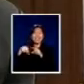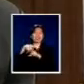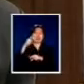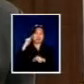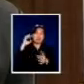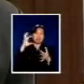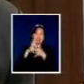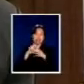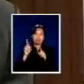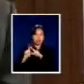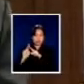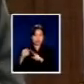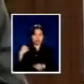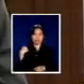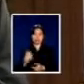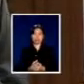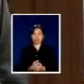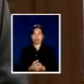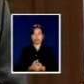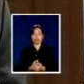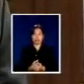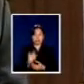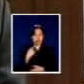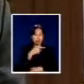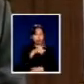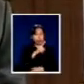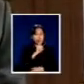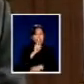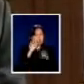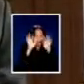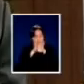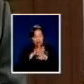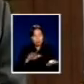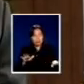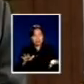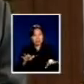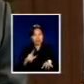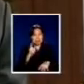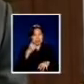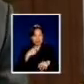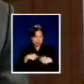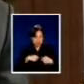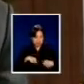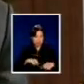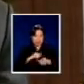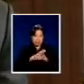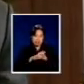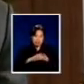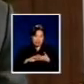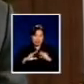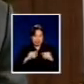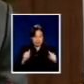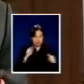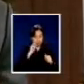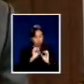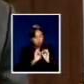ในเรื่องของจริยธรรมคุณธรรมเด็กชั้นประถมปีที่หนึ่งก็เหมือนผ้าขาวนะครับ ถ้าหากว่าถูกปลูกฝังแล้วก็สอนให้เขามี